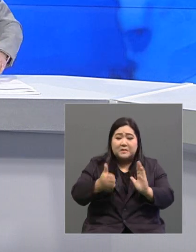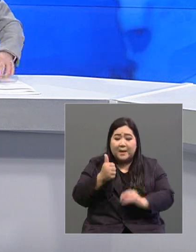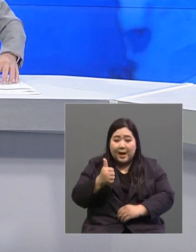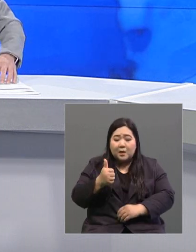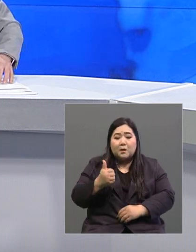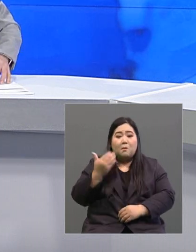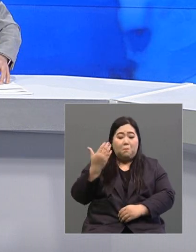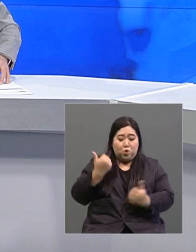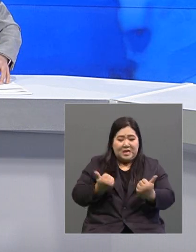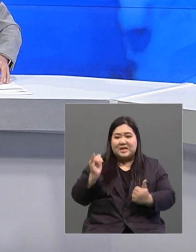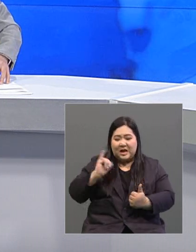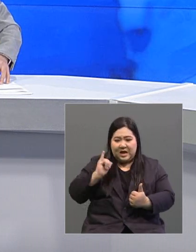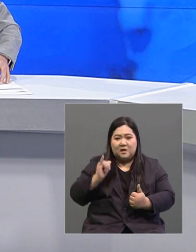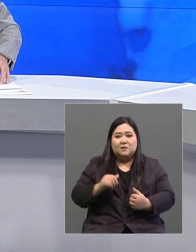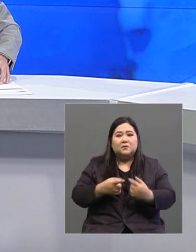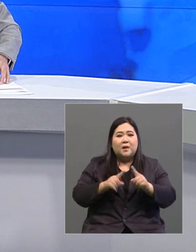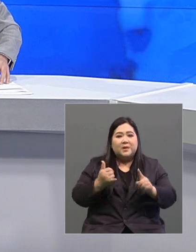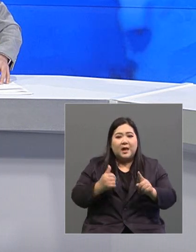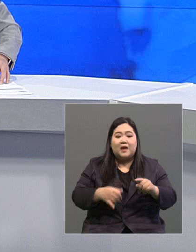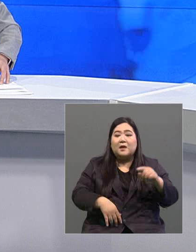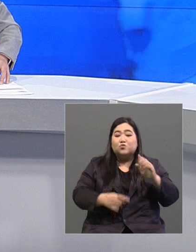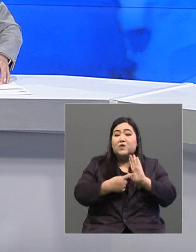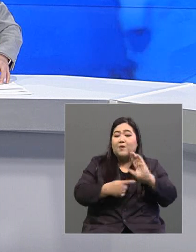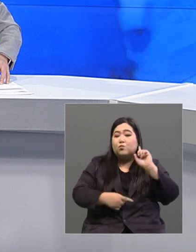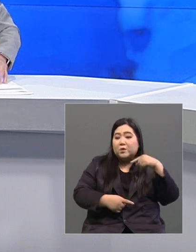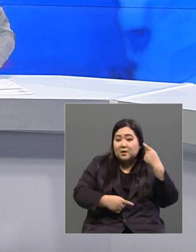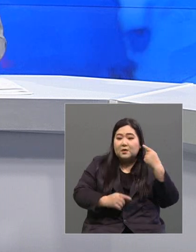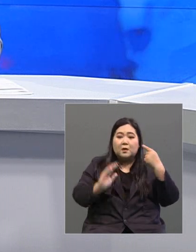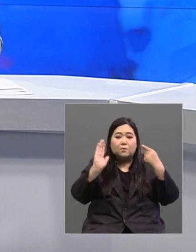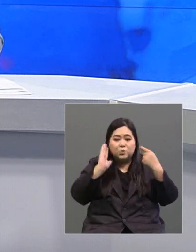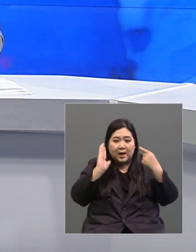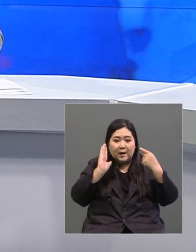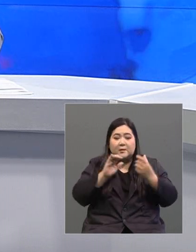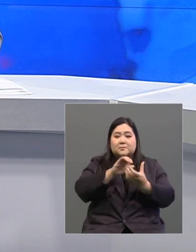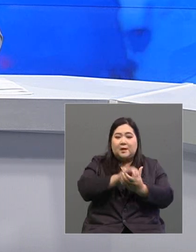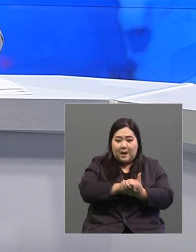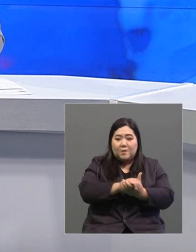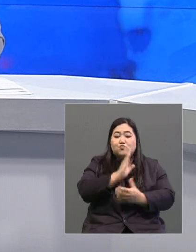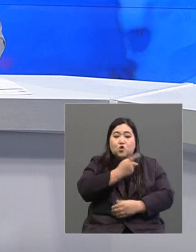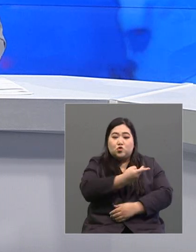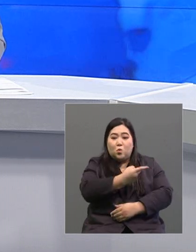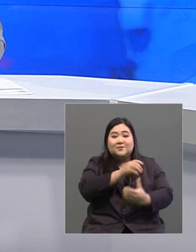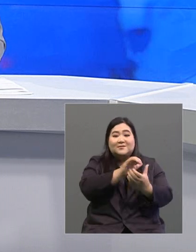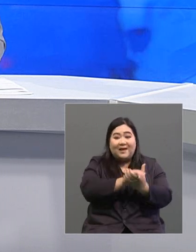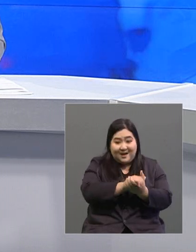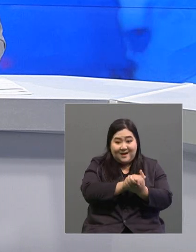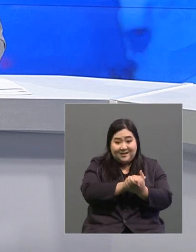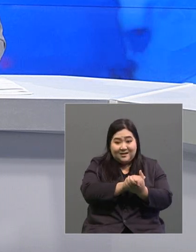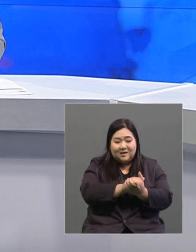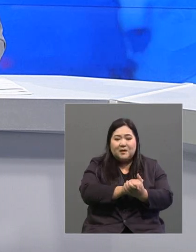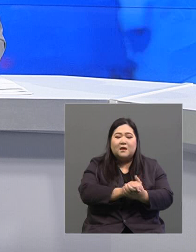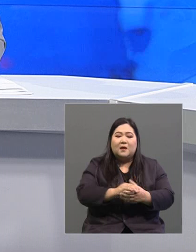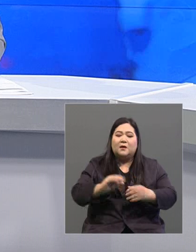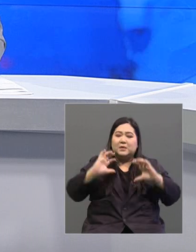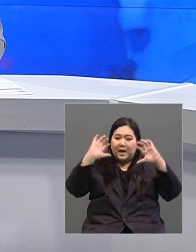ถ้าเกิดว่าเป็นคู่สมรสอ่ะเรียกง่ายๆว่าผู้ชายผู้หญิงแบบเนี้นะคะถ้าพี่ป๋องเป็นสามีเชอรี่อย่างเงี้ยอ่ะพี่ป๋องเป็นผู้ชายแล้วหนูเจ็บ